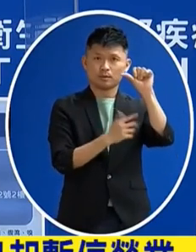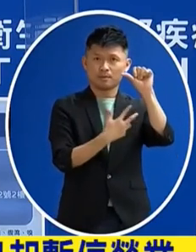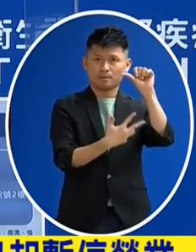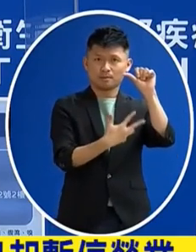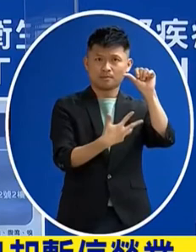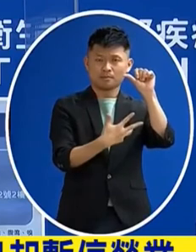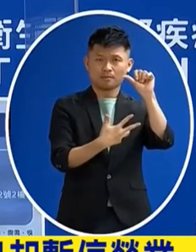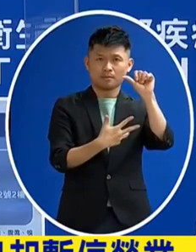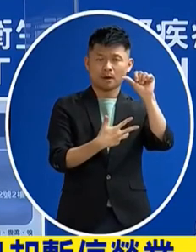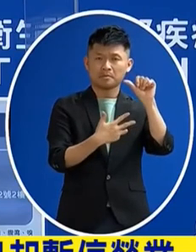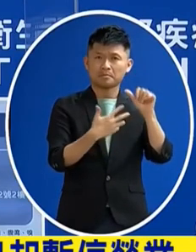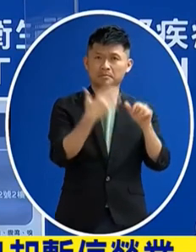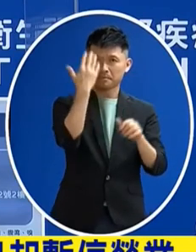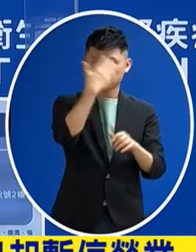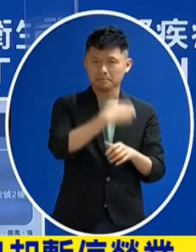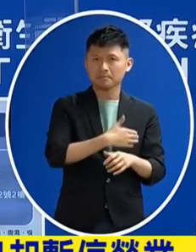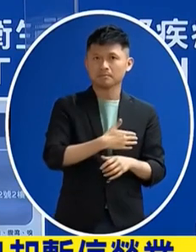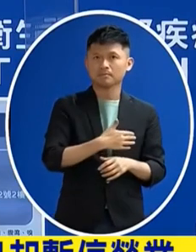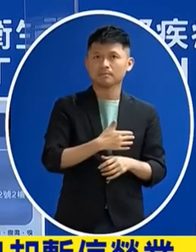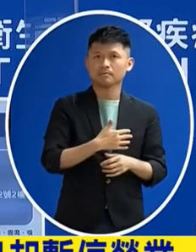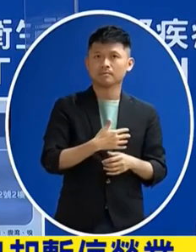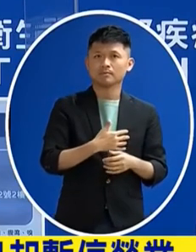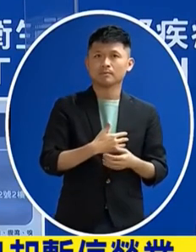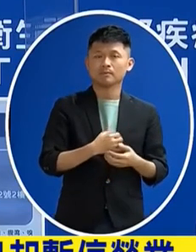不适的情况哈，那按